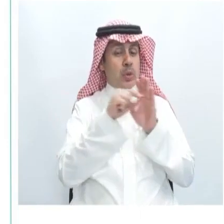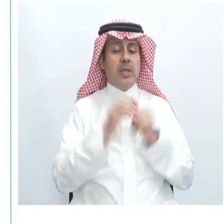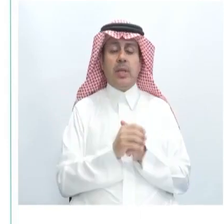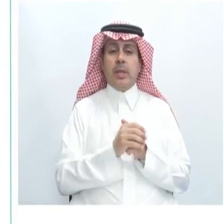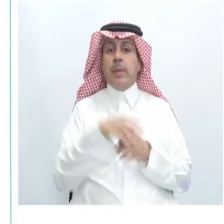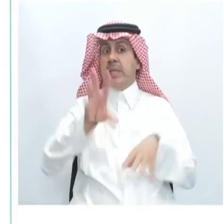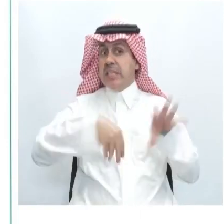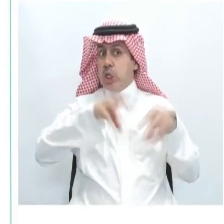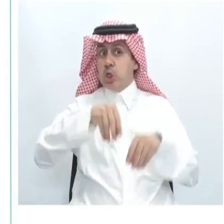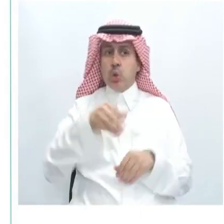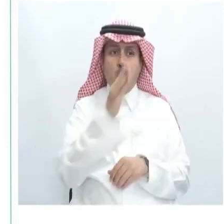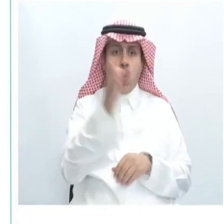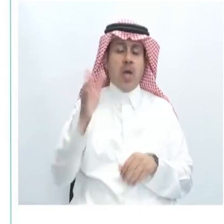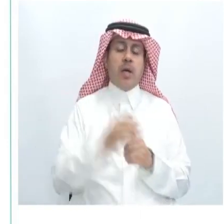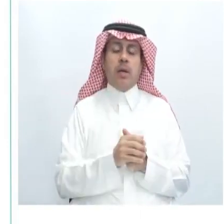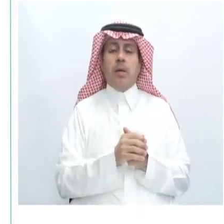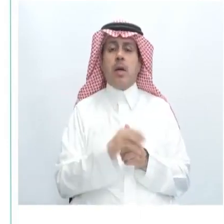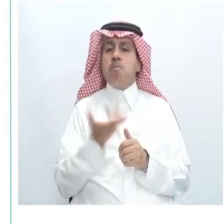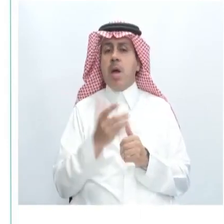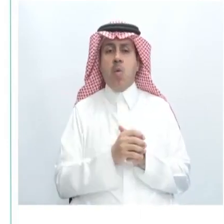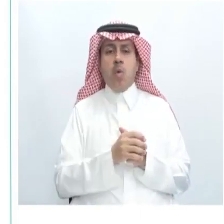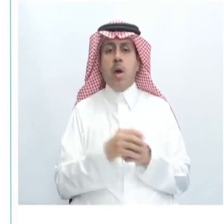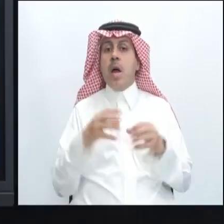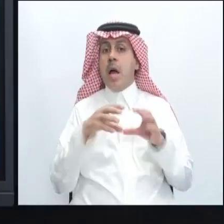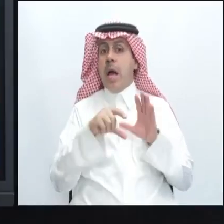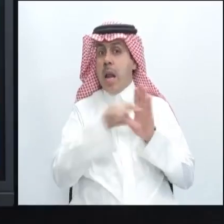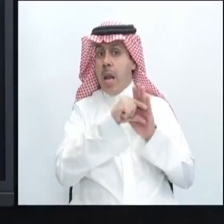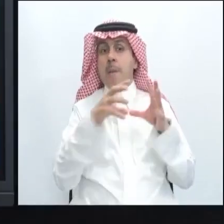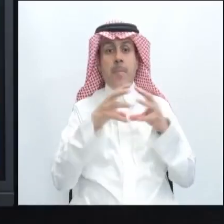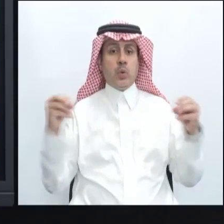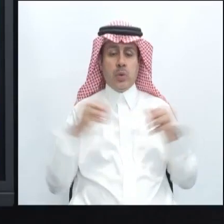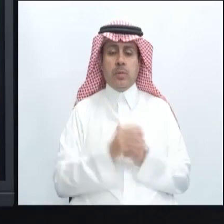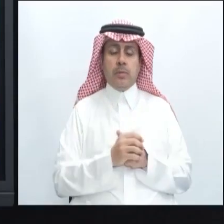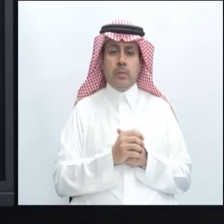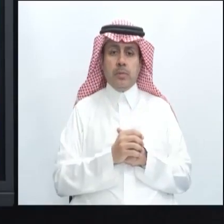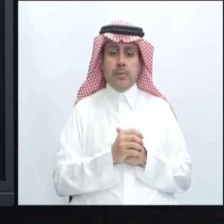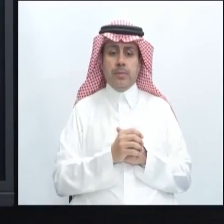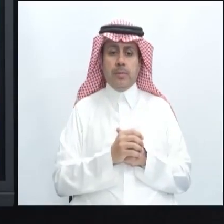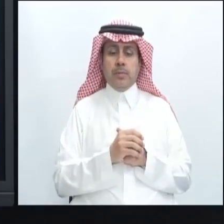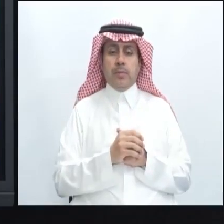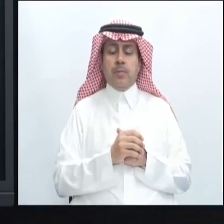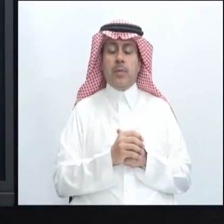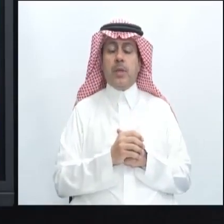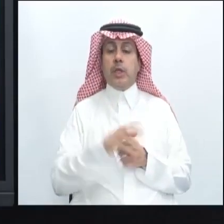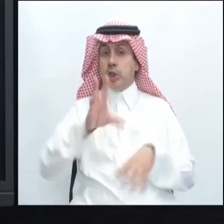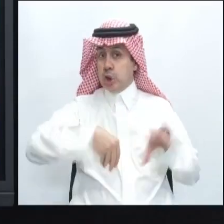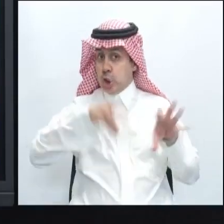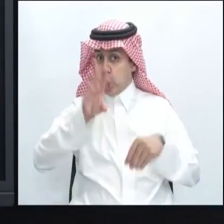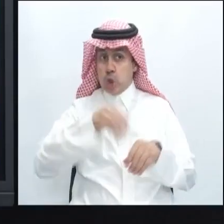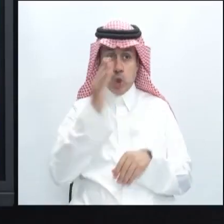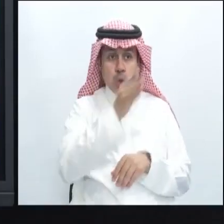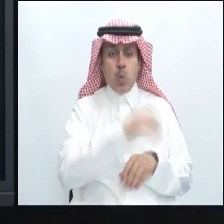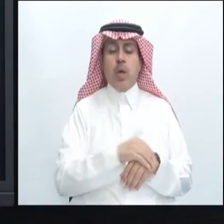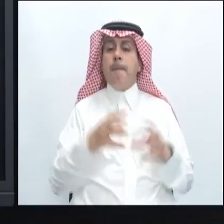نحن تسالنا قبل ان نبدا في هذا الدرس ماذا تعني كلمه تسويق بالنسبه لك حينما تسمع